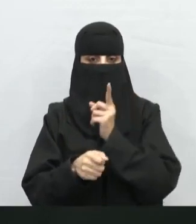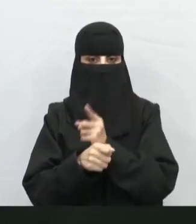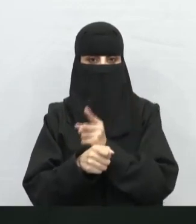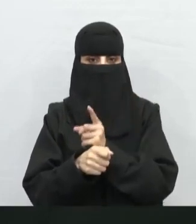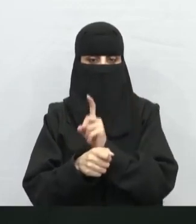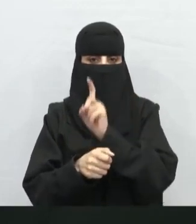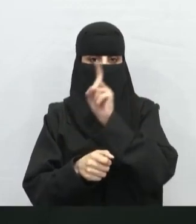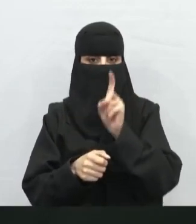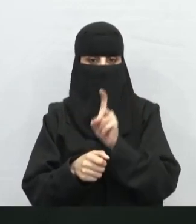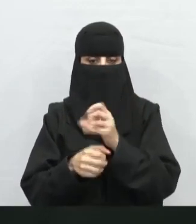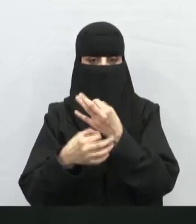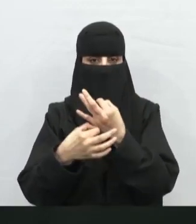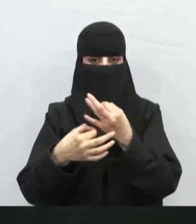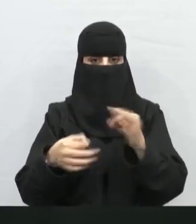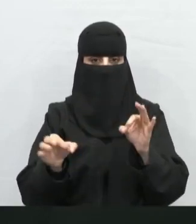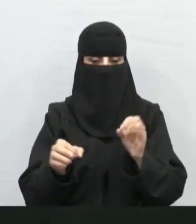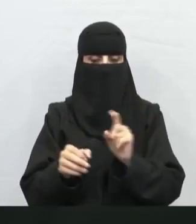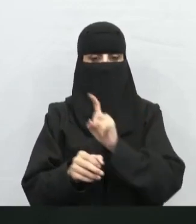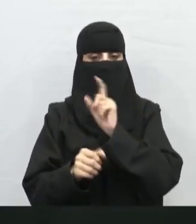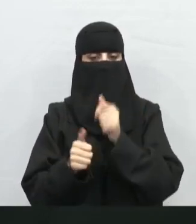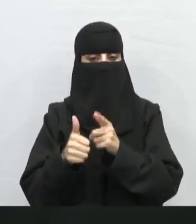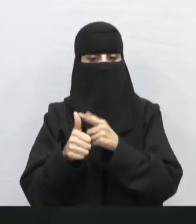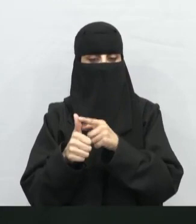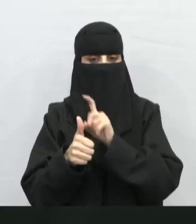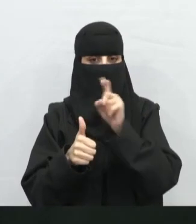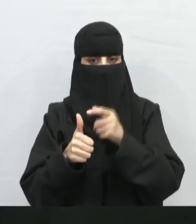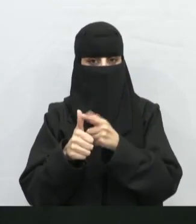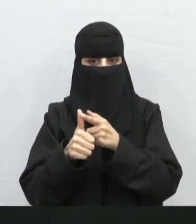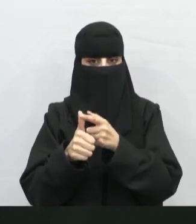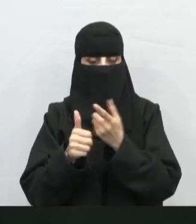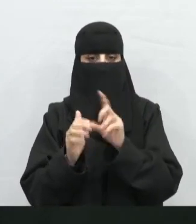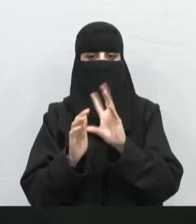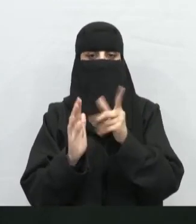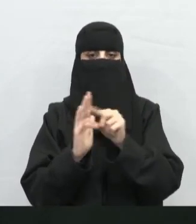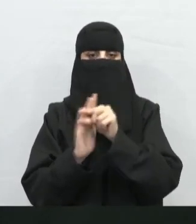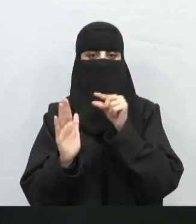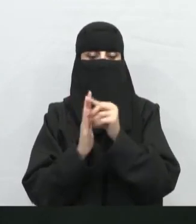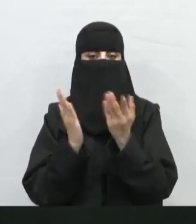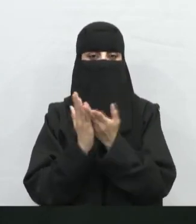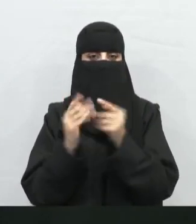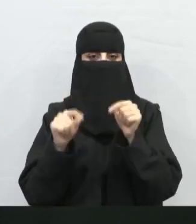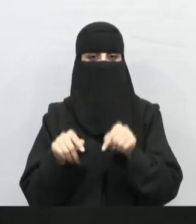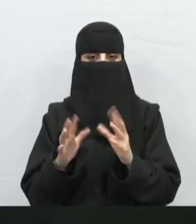اولا ما عنوان درسنا فيه شفاء احسنتم